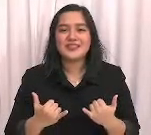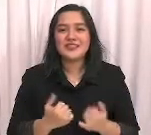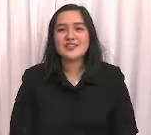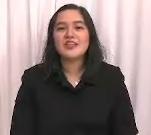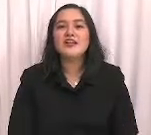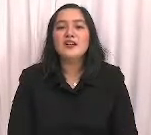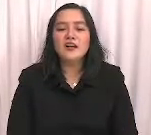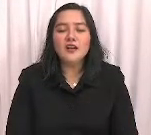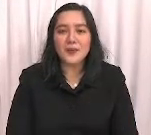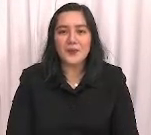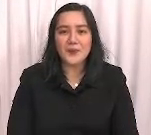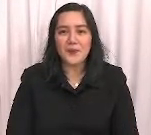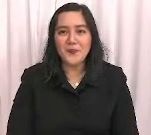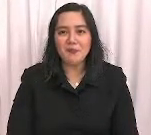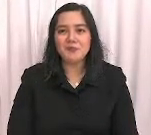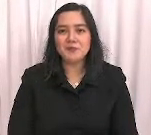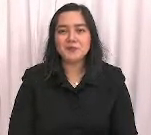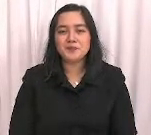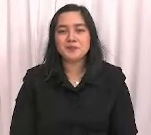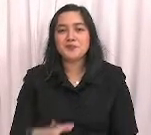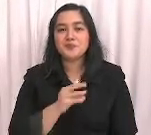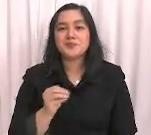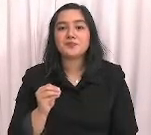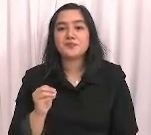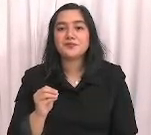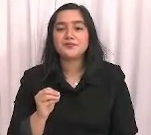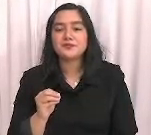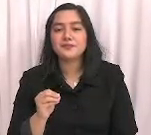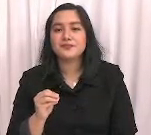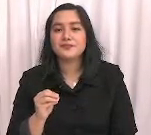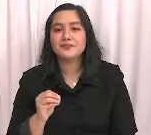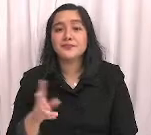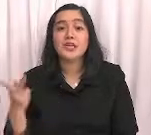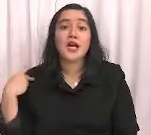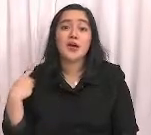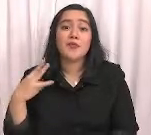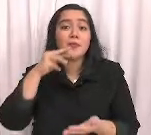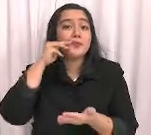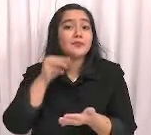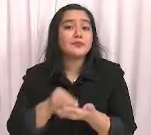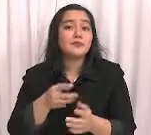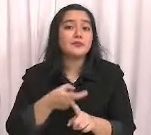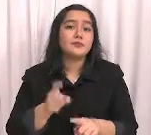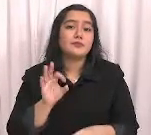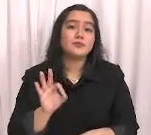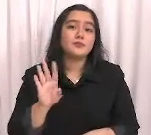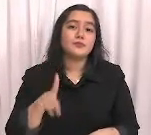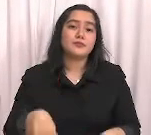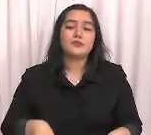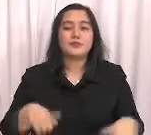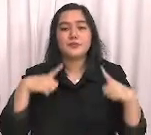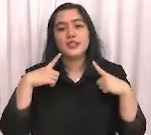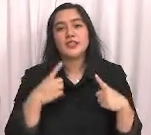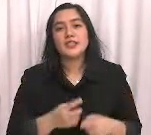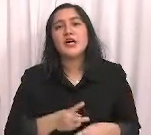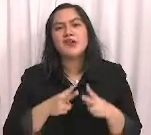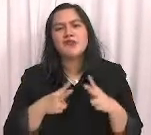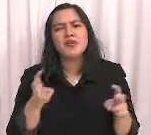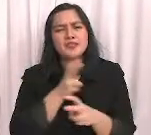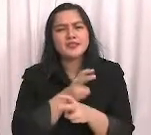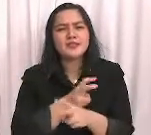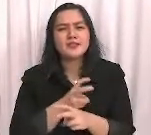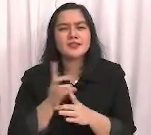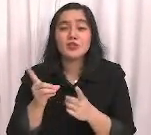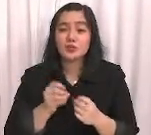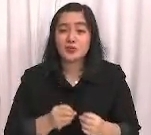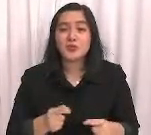kapatid. At bibigyan po natin ng maganda ito. Sabi ni Doc Emily, mahirap po gawin, Pastor, pero kinakailangan gawin.